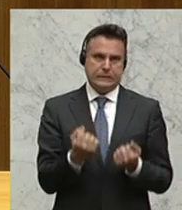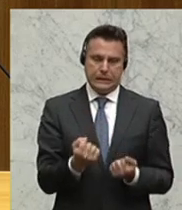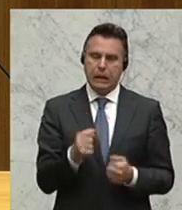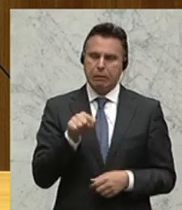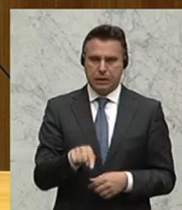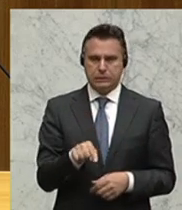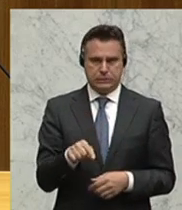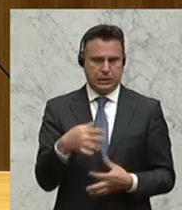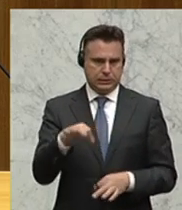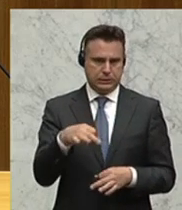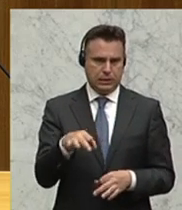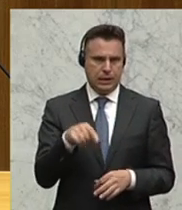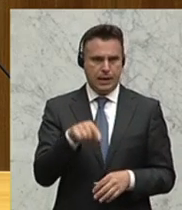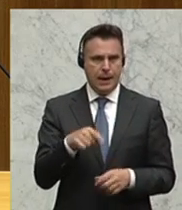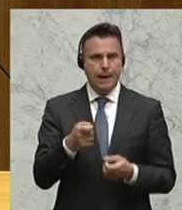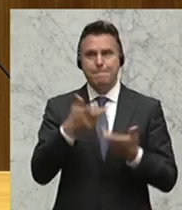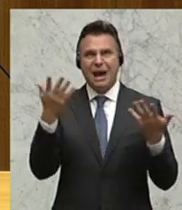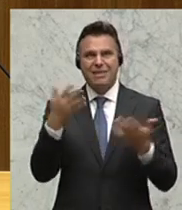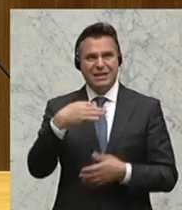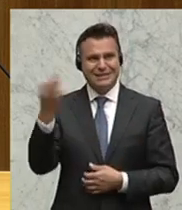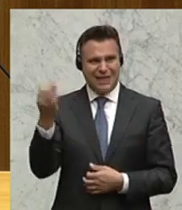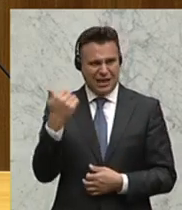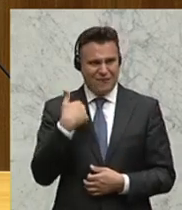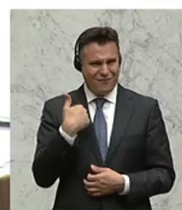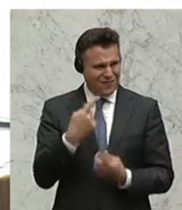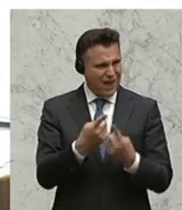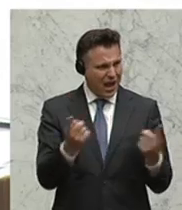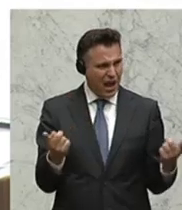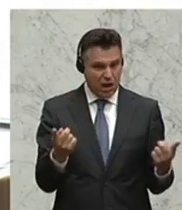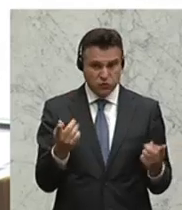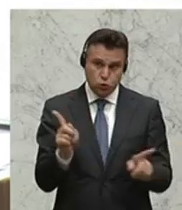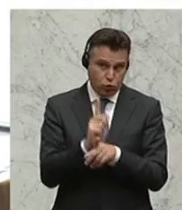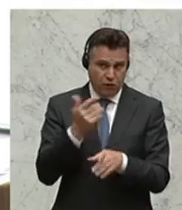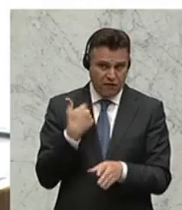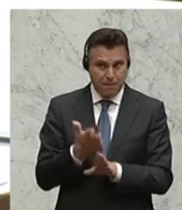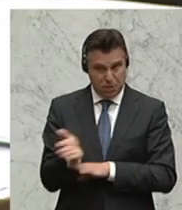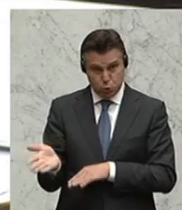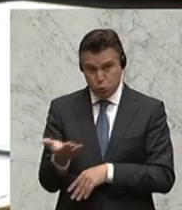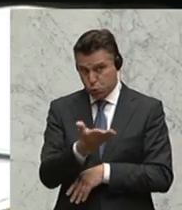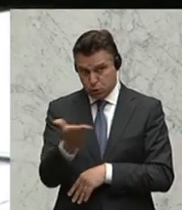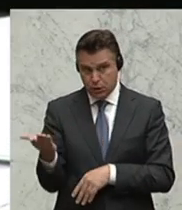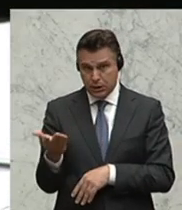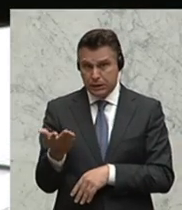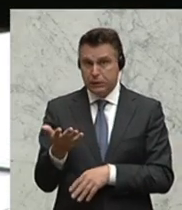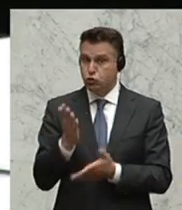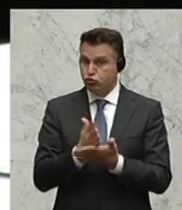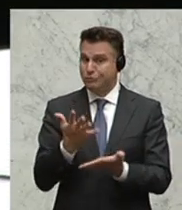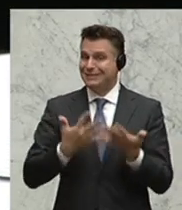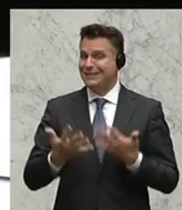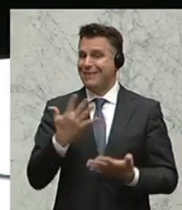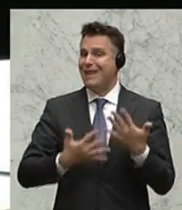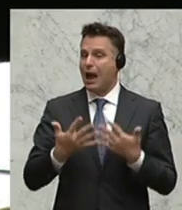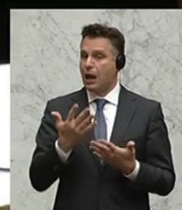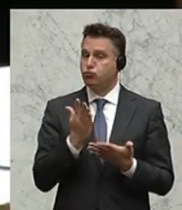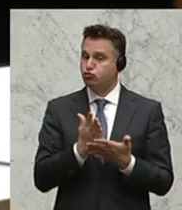darum. Und diese Paradiestage am letzten Wochenende, vielleicht waren Sie dort zufälligerweise, haben sich in den letzten 10 Jahren, seit 10 Jahren gibt es